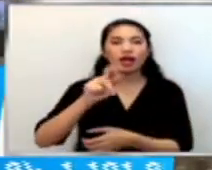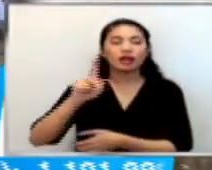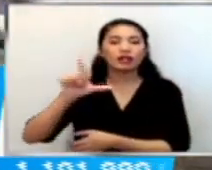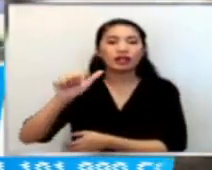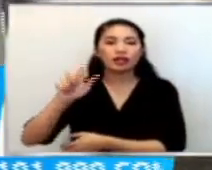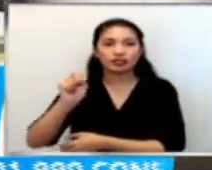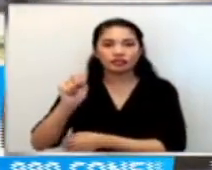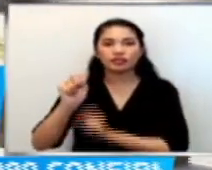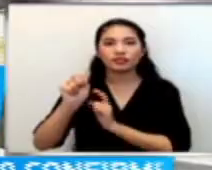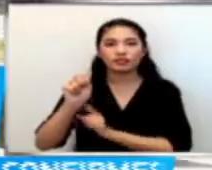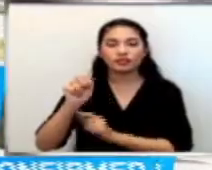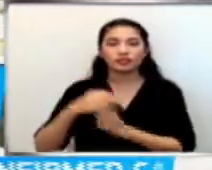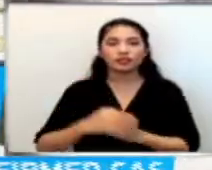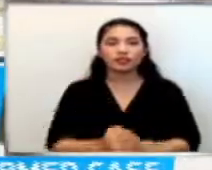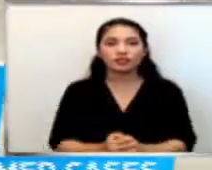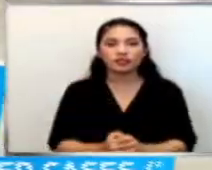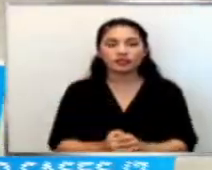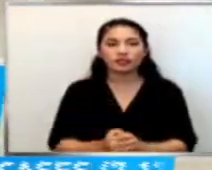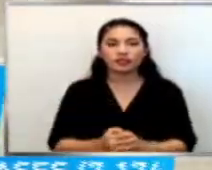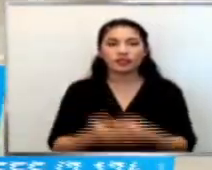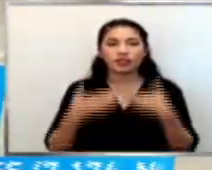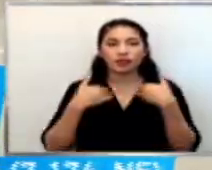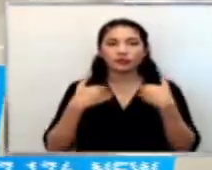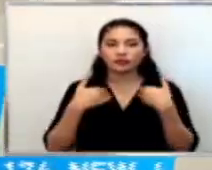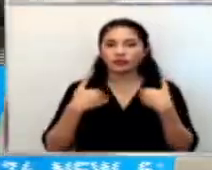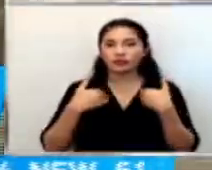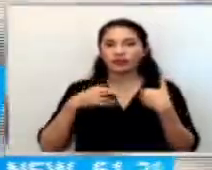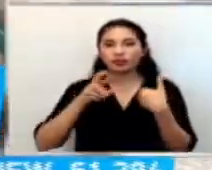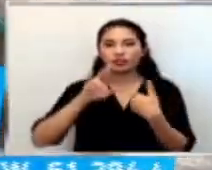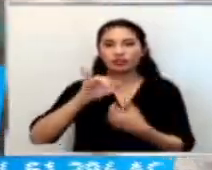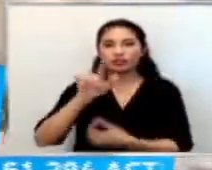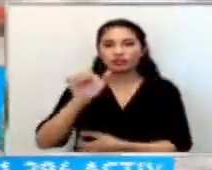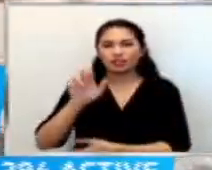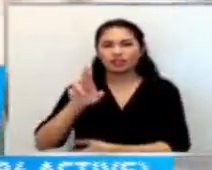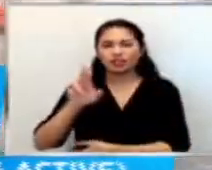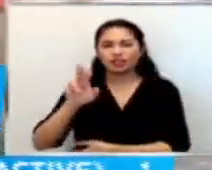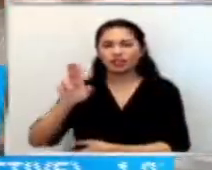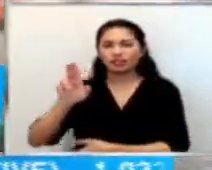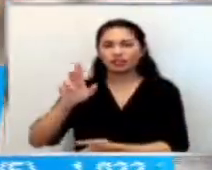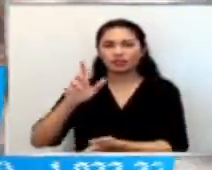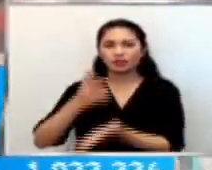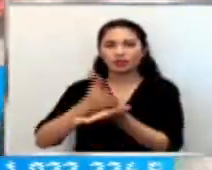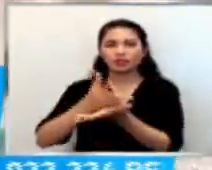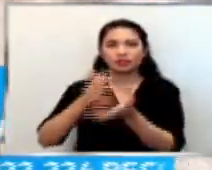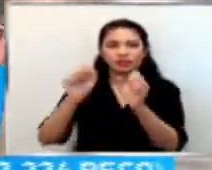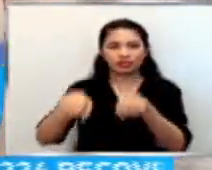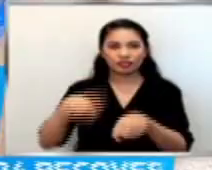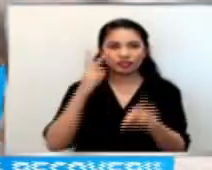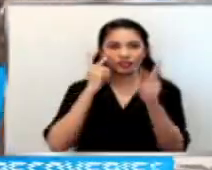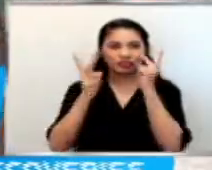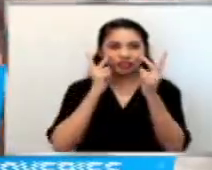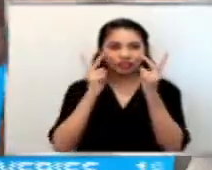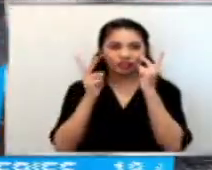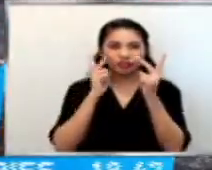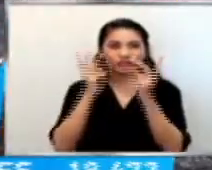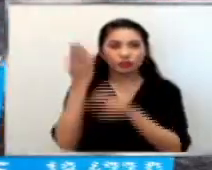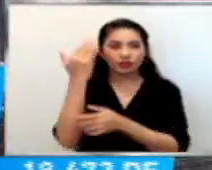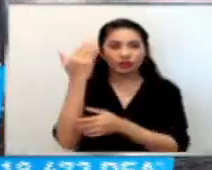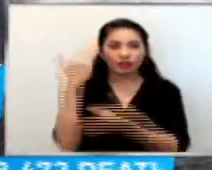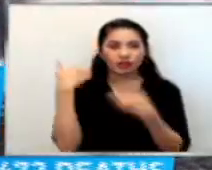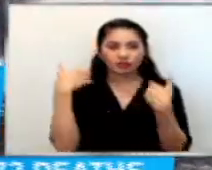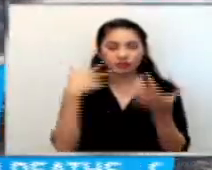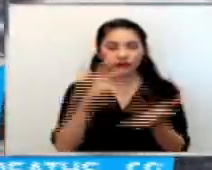na kalesan na ginagamit noon sa Rizal Park, kasama na po sa pupwedeng makita dyan sa tour sa isang ostrich farm sa